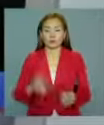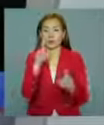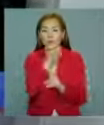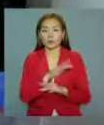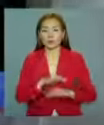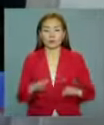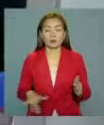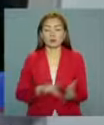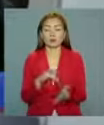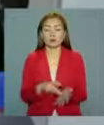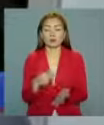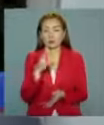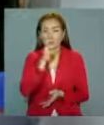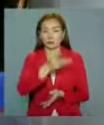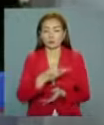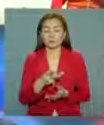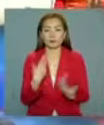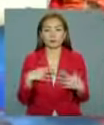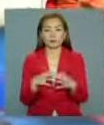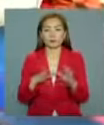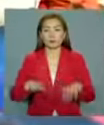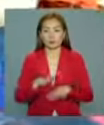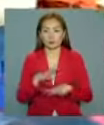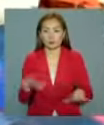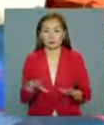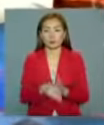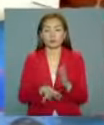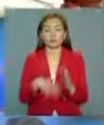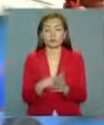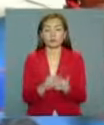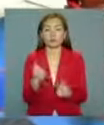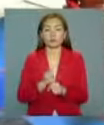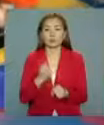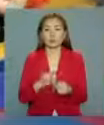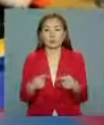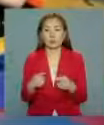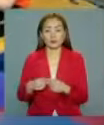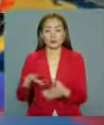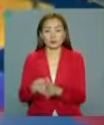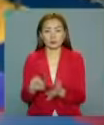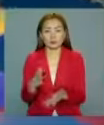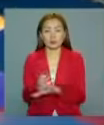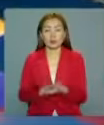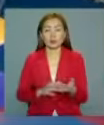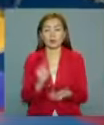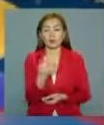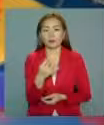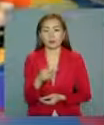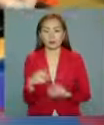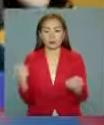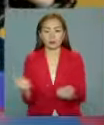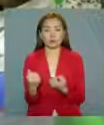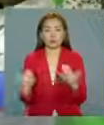Ерекше балалар дамыту орталығының 3 жыл бойы жеке дербес орны болмаған. Олар бүгінге дейін ғимаратты жалға алып келді. Енді жергілікті